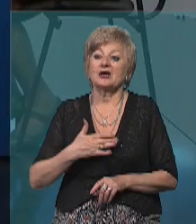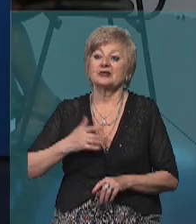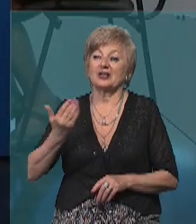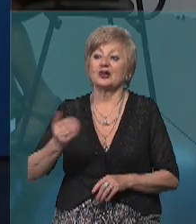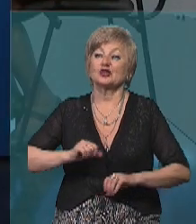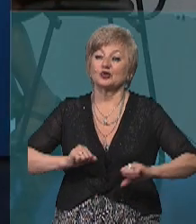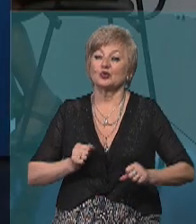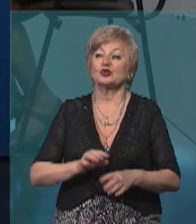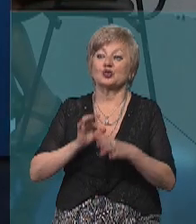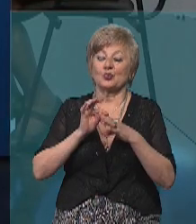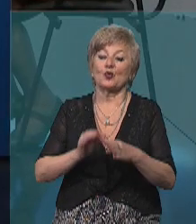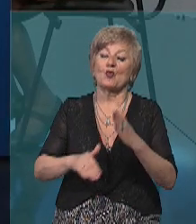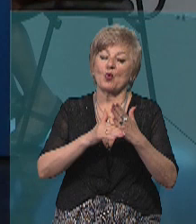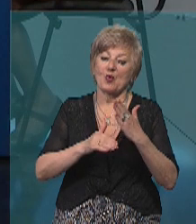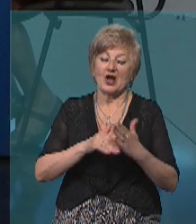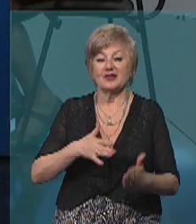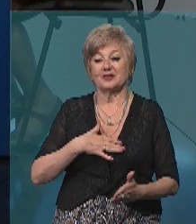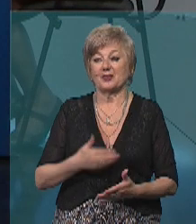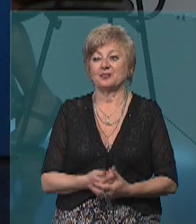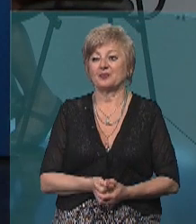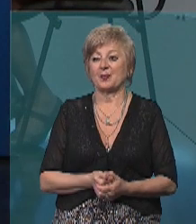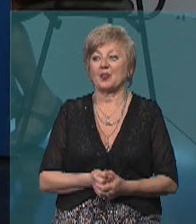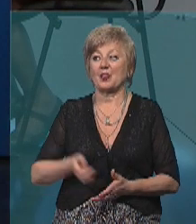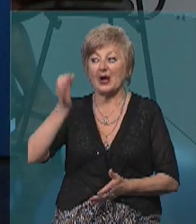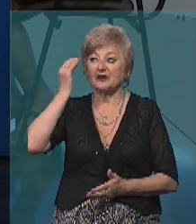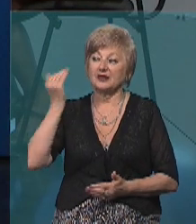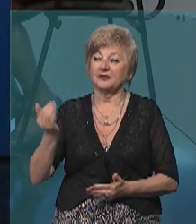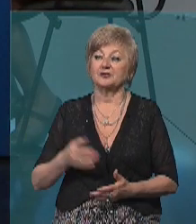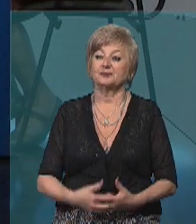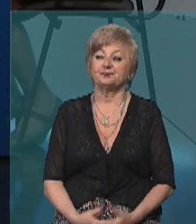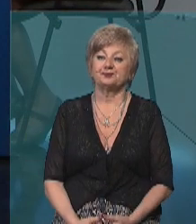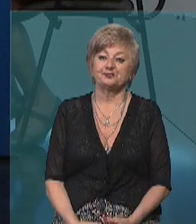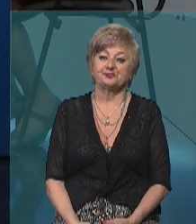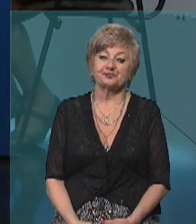друзі брали участь і допомагали нам. Будь ласка, нагадайте нам.